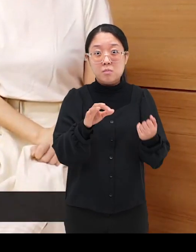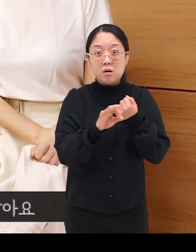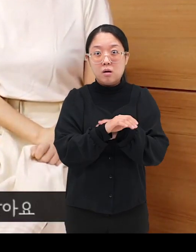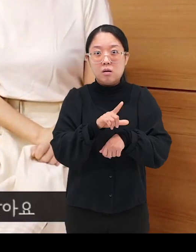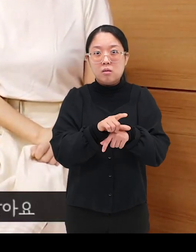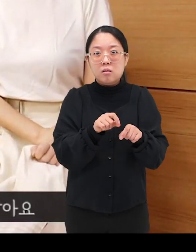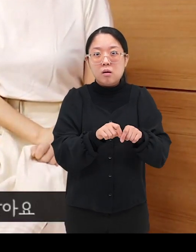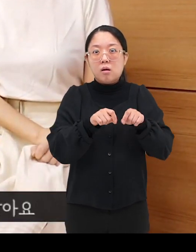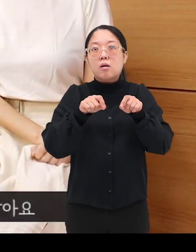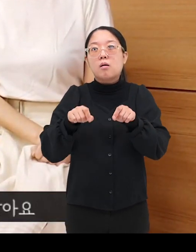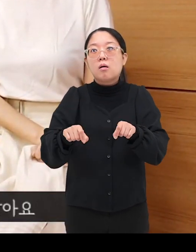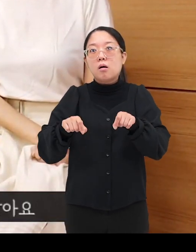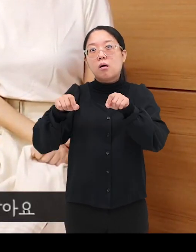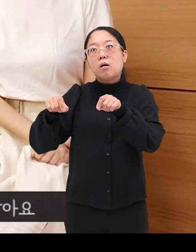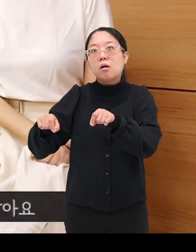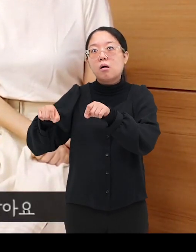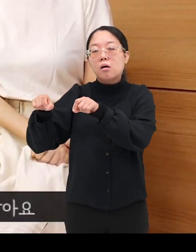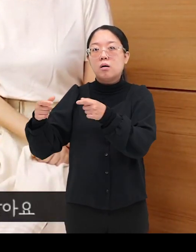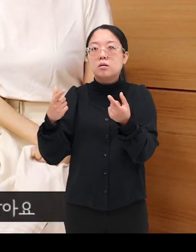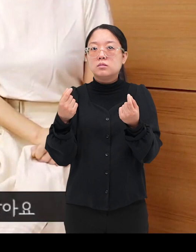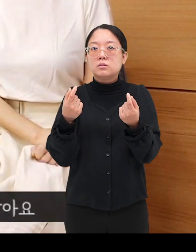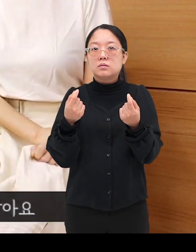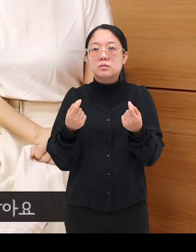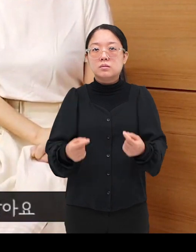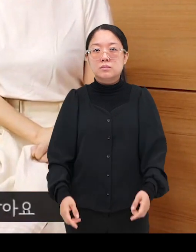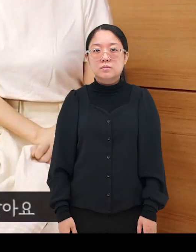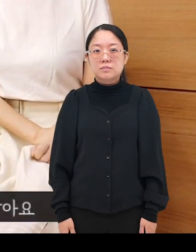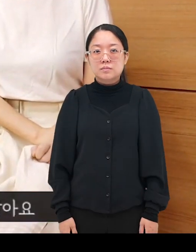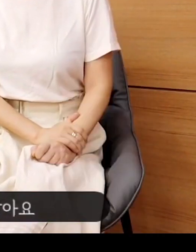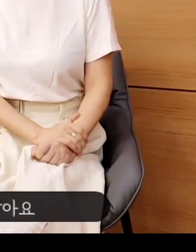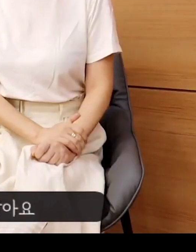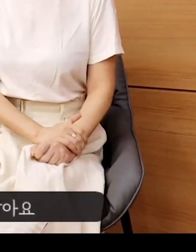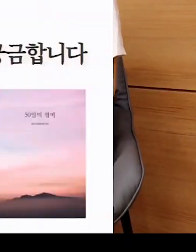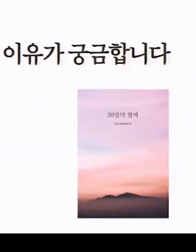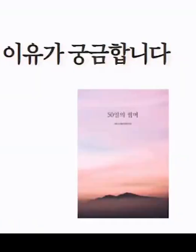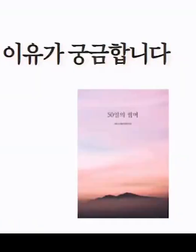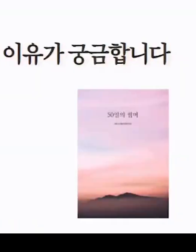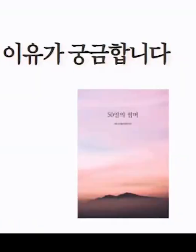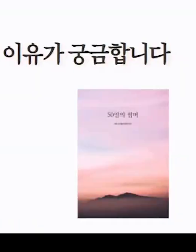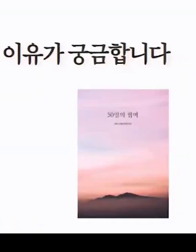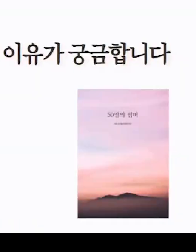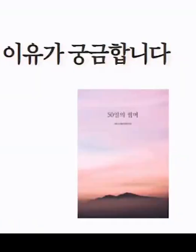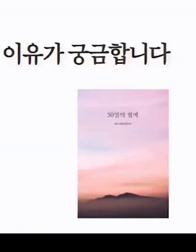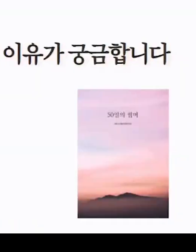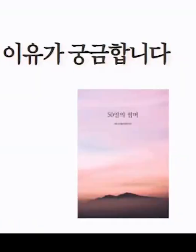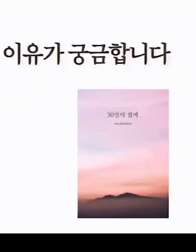안 그랬으면 또 마냥 또 늘어졌을 수도 있을 것 같아요. 네.